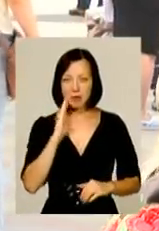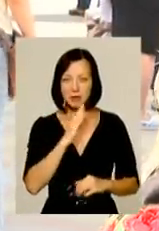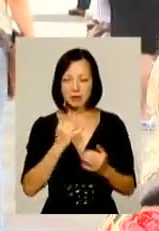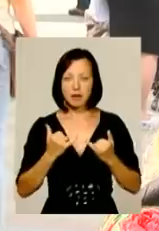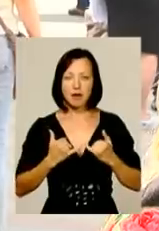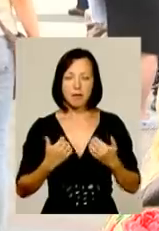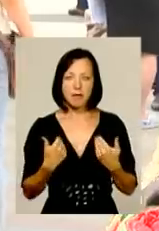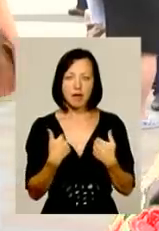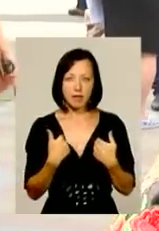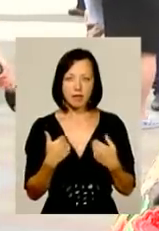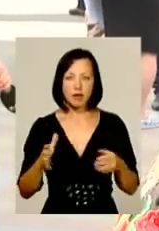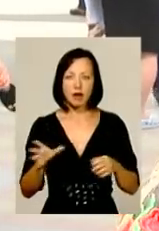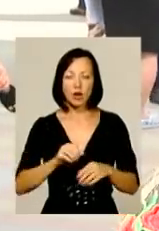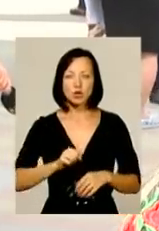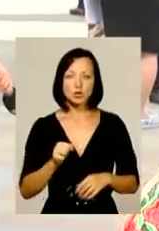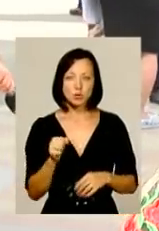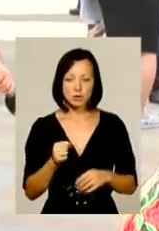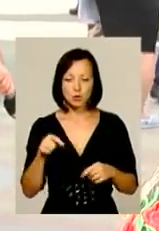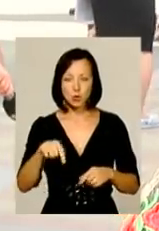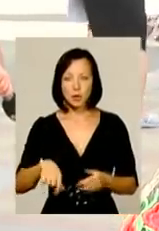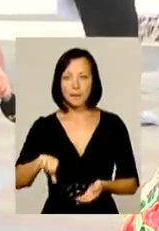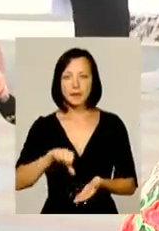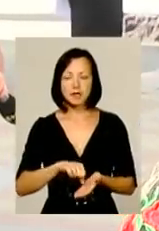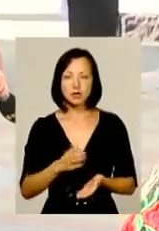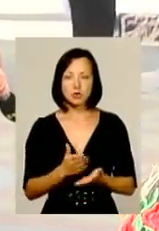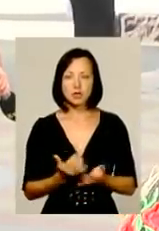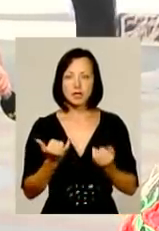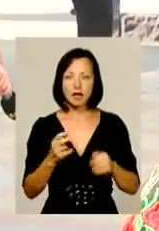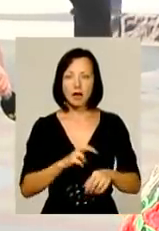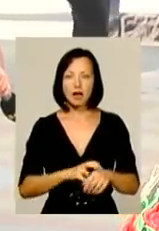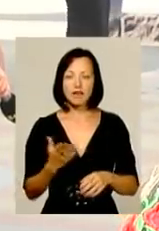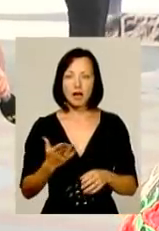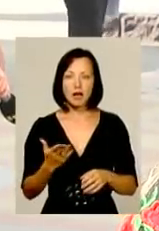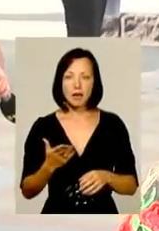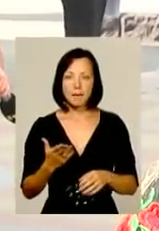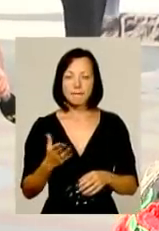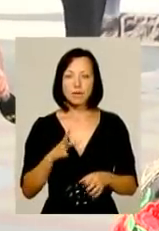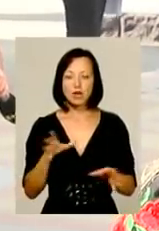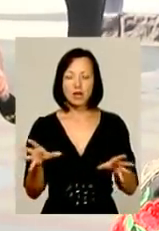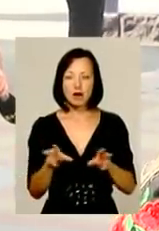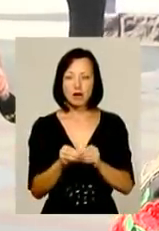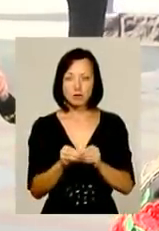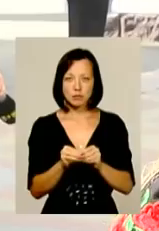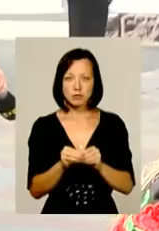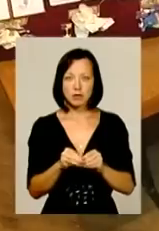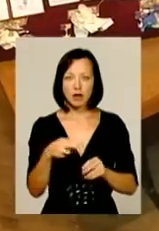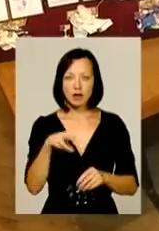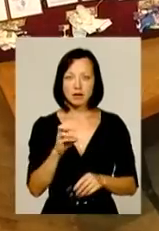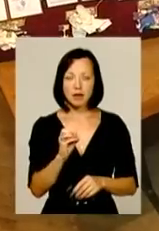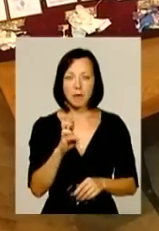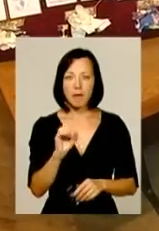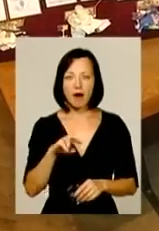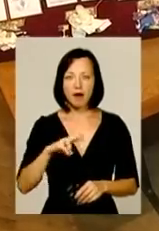для побратимів його, які тут присутні, для лікарів, які приїхали, ті, що були з ними в Дебальцево.